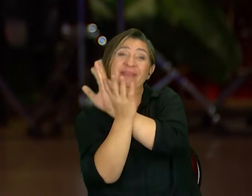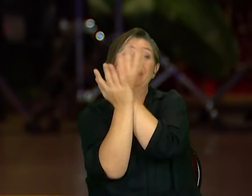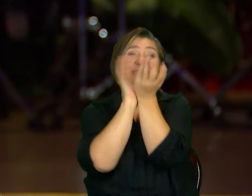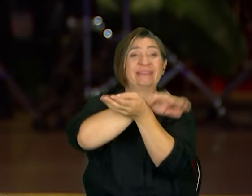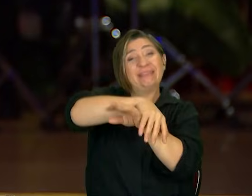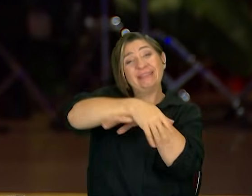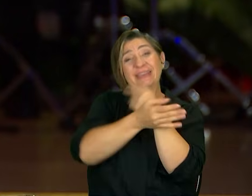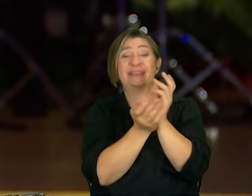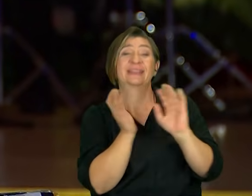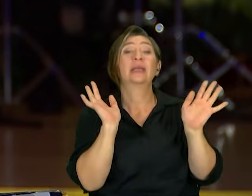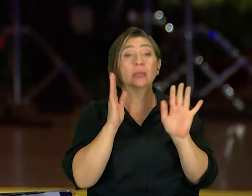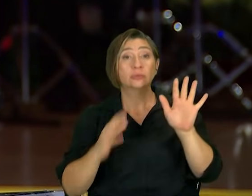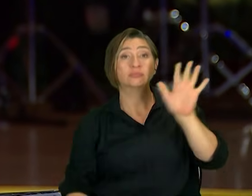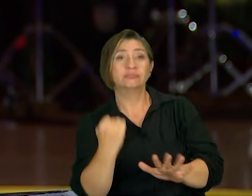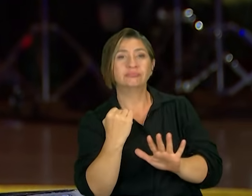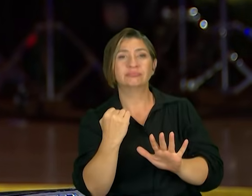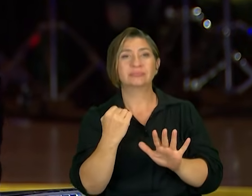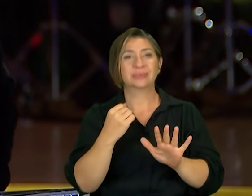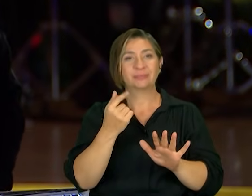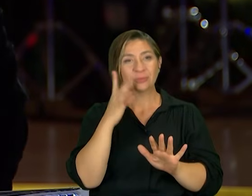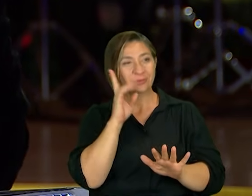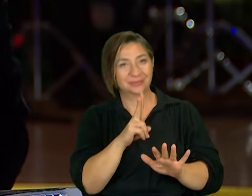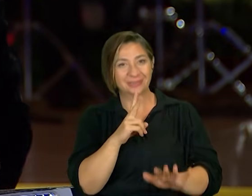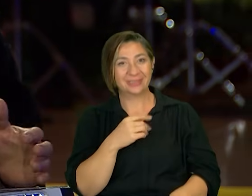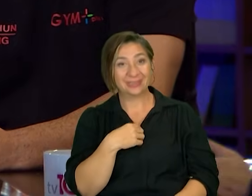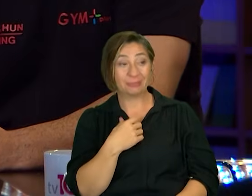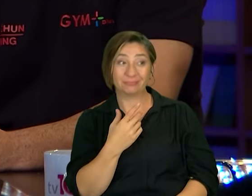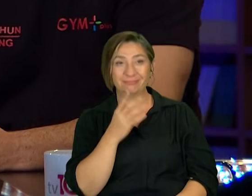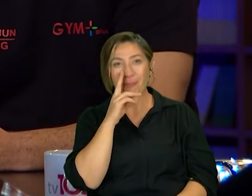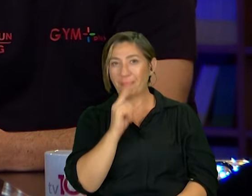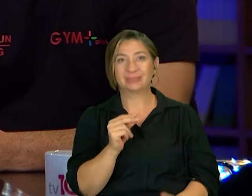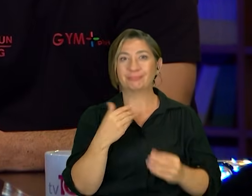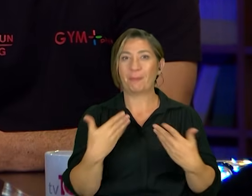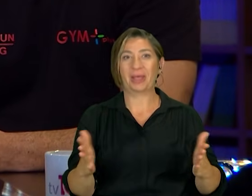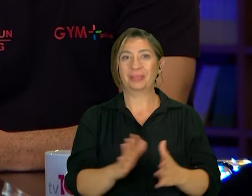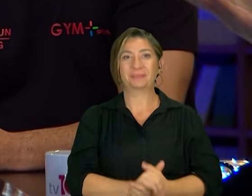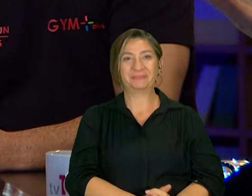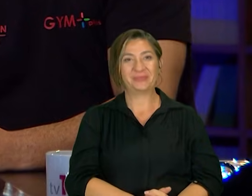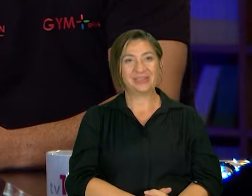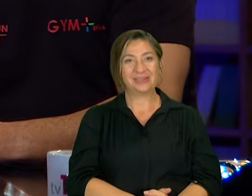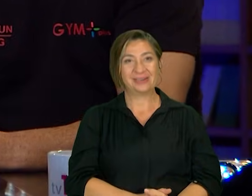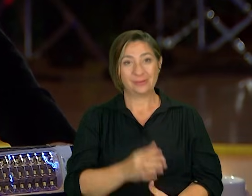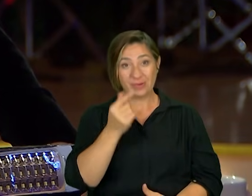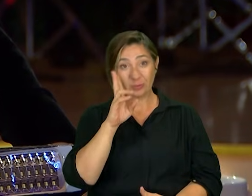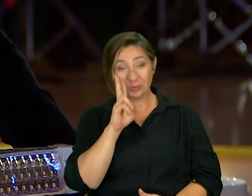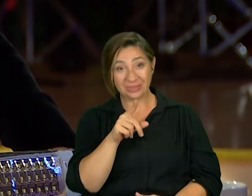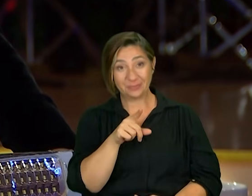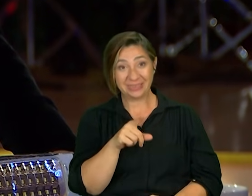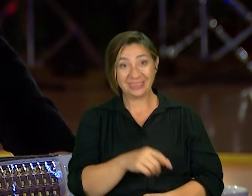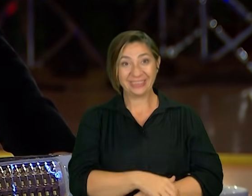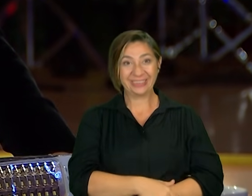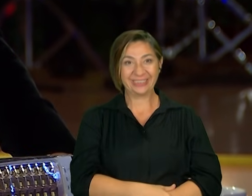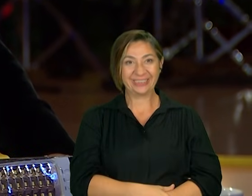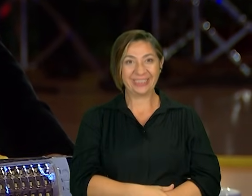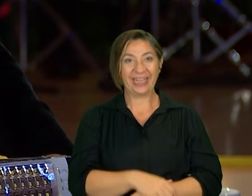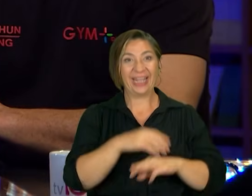bu değil. Mesela siz alttan bir çalıştınız ya beyefendiye, mesela ona bayıldım hakikaten. Siz şimdi gösterecek misiniz bize? Evet,